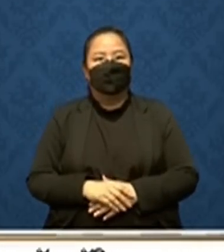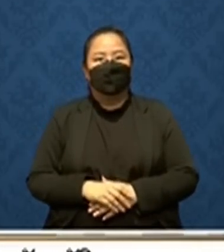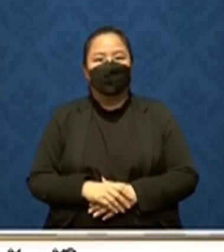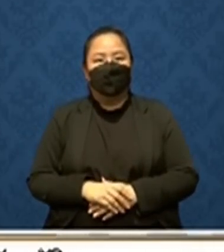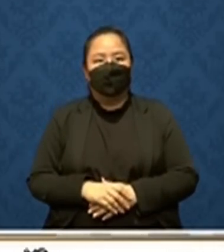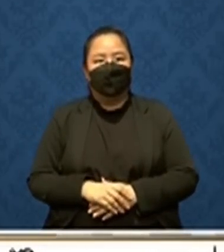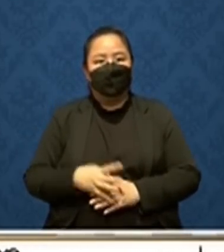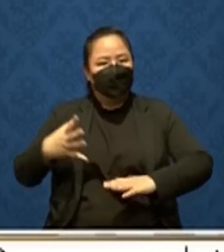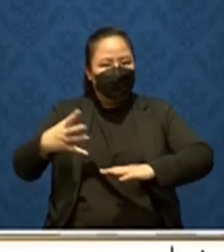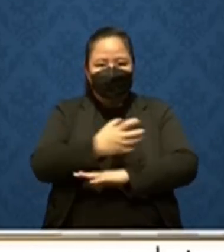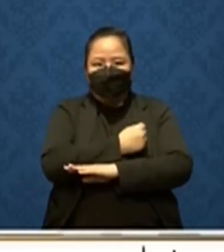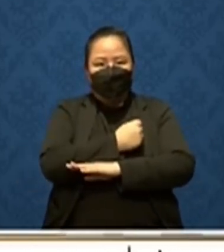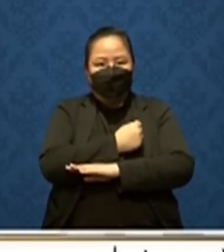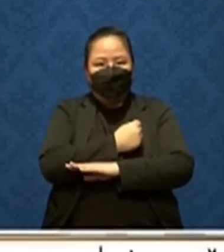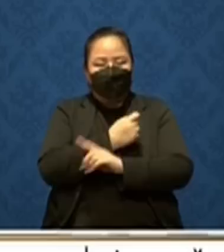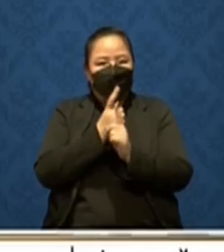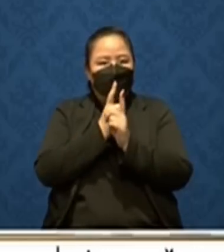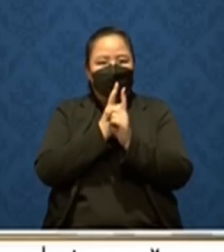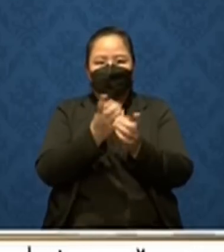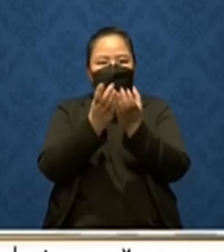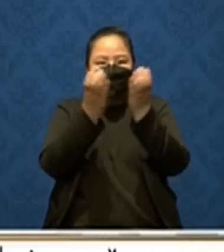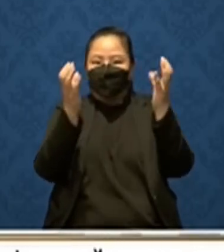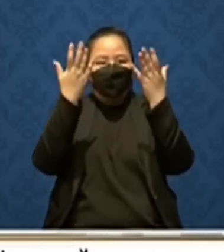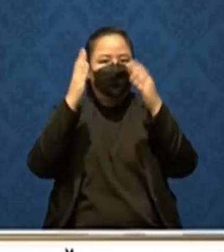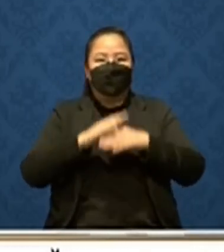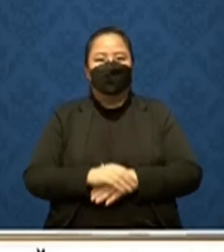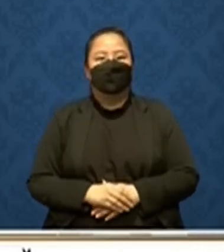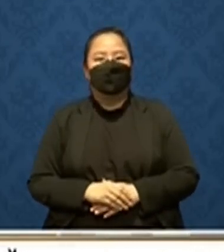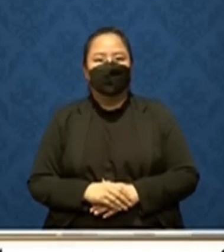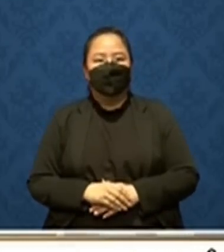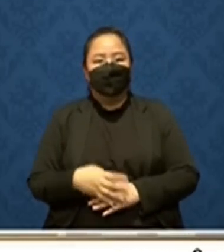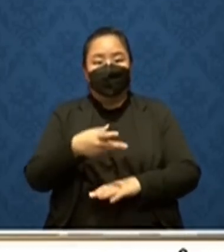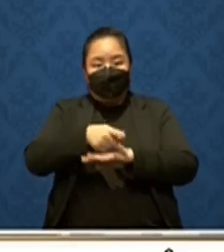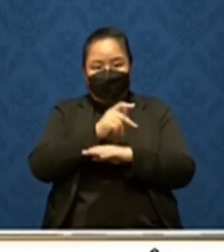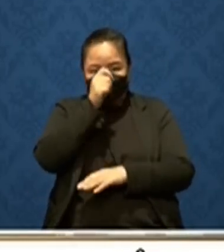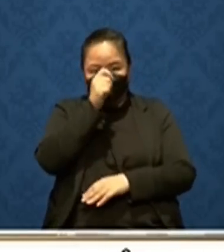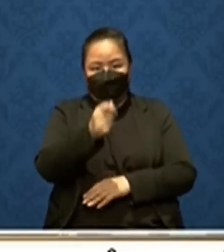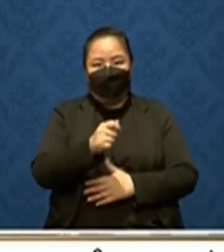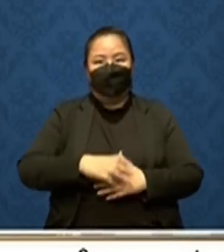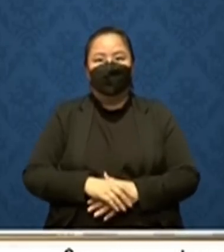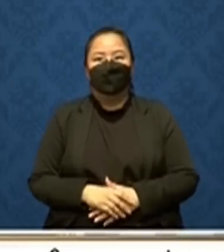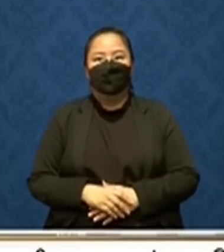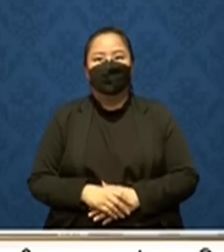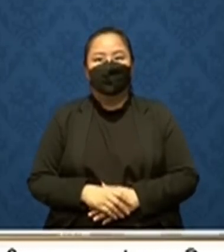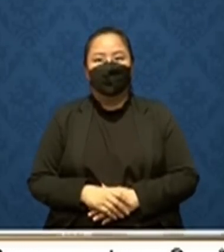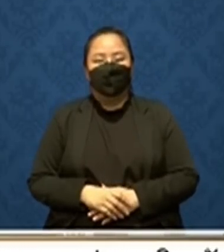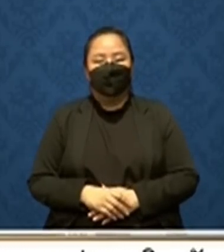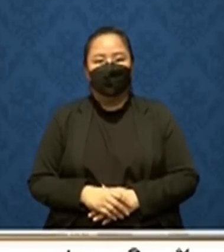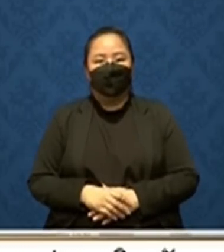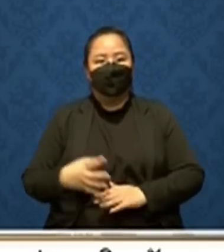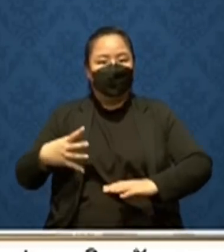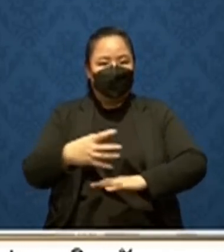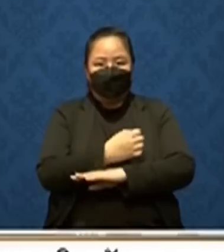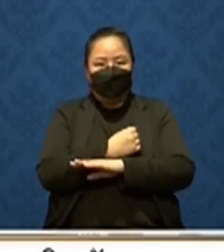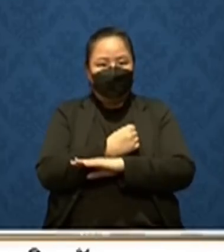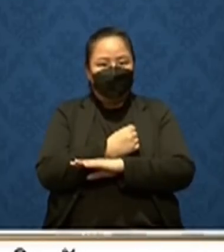มีการใช้อำนาจขาดความชอบธรรมธรรมอาจารย์นี่ก็รถครับมีการเข้าสวมนาด